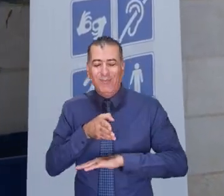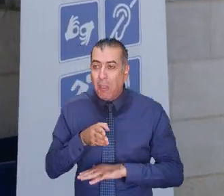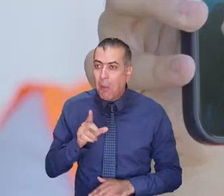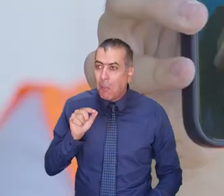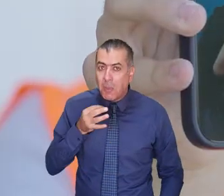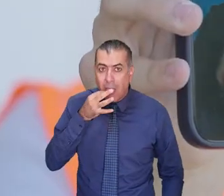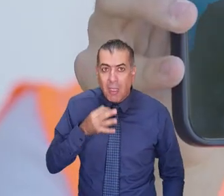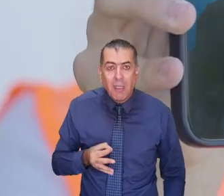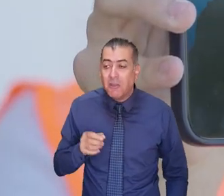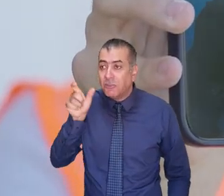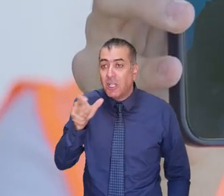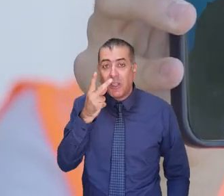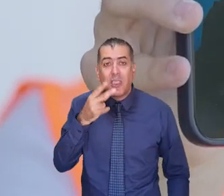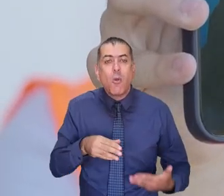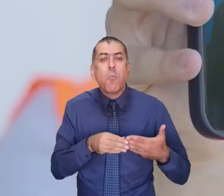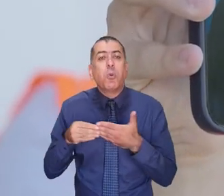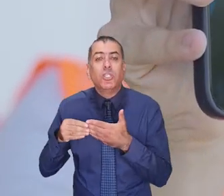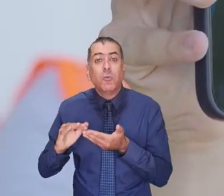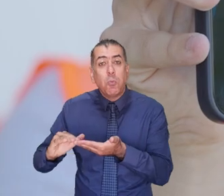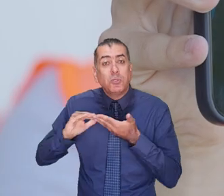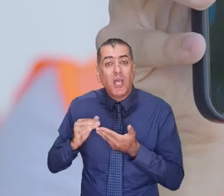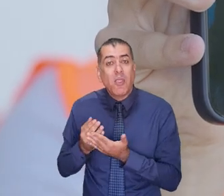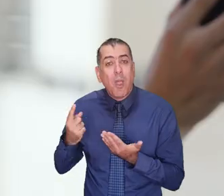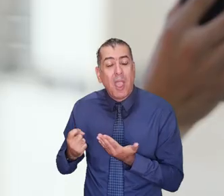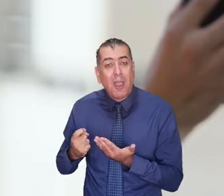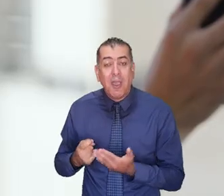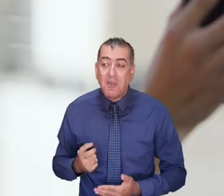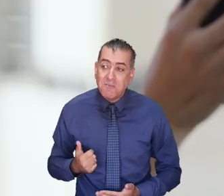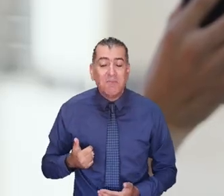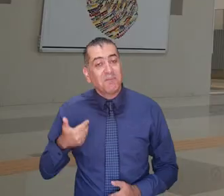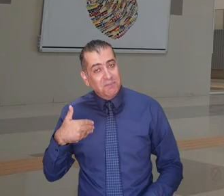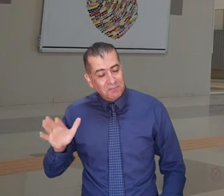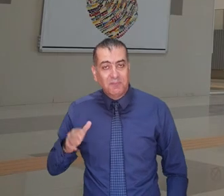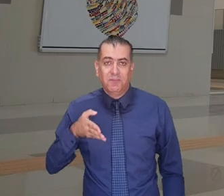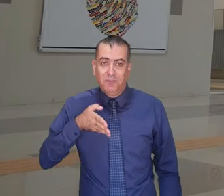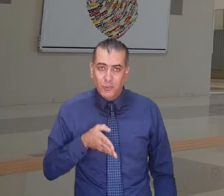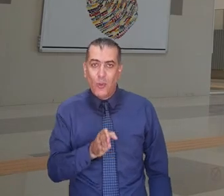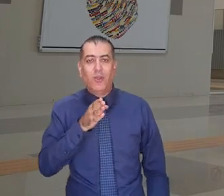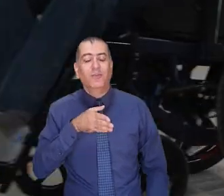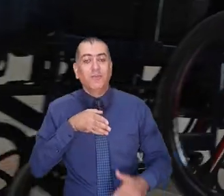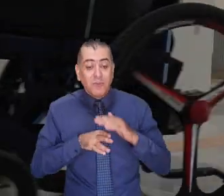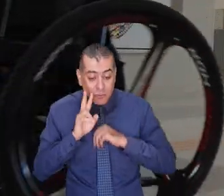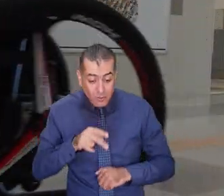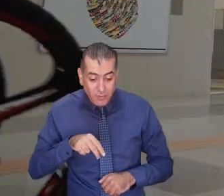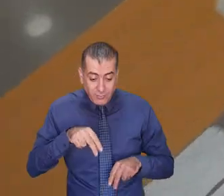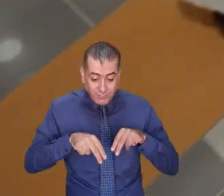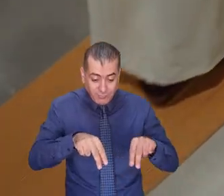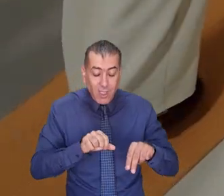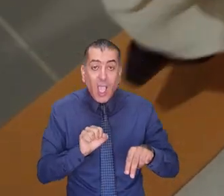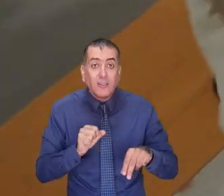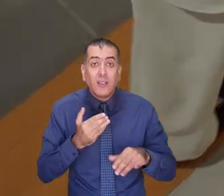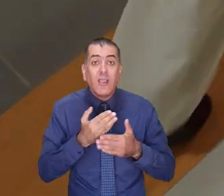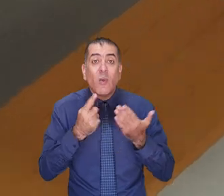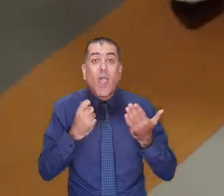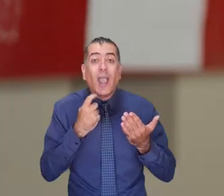عجبتني منها وجود متطوعين مرشدين يستقبلوه ويساعدوننا ما علينا دخلنا ولقينا العلامات الارضيه